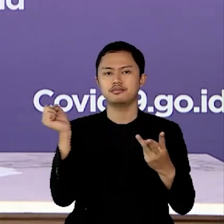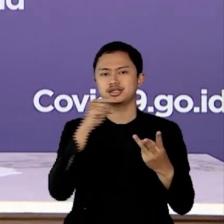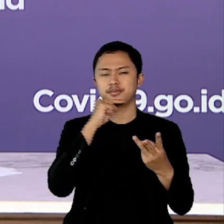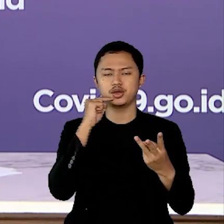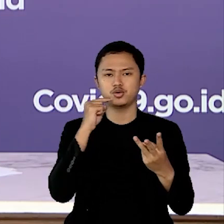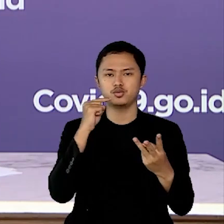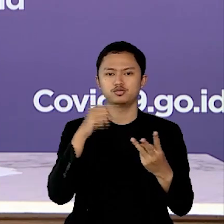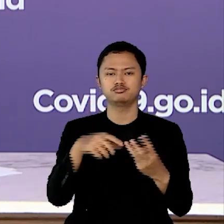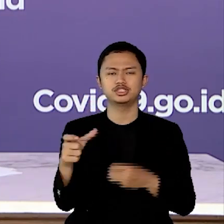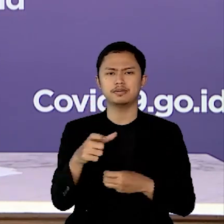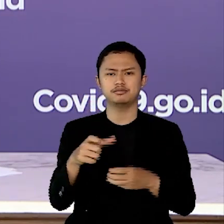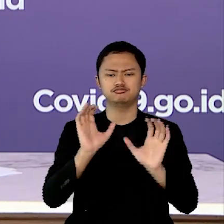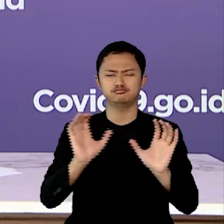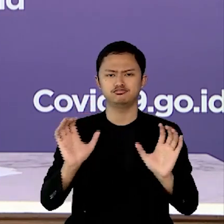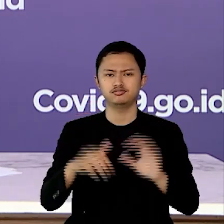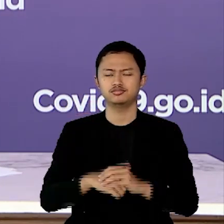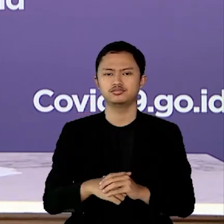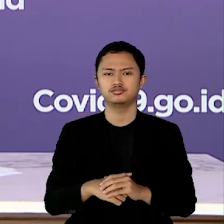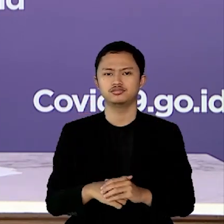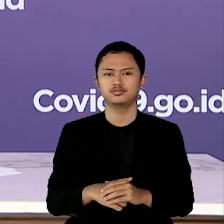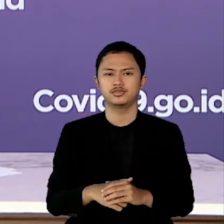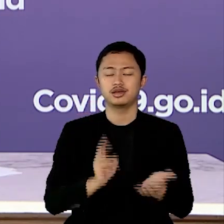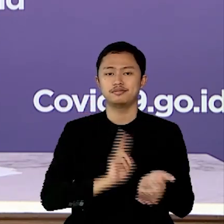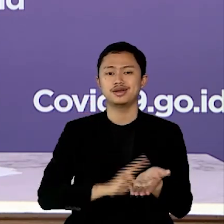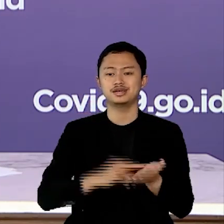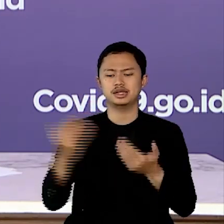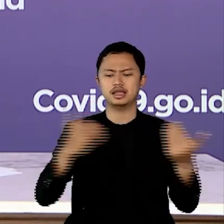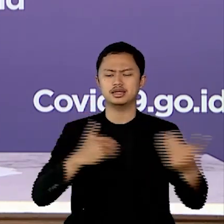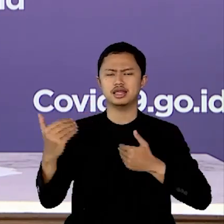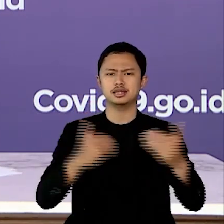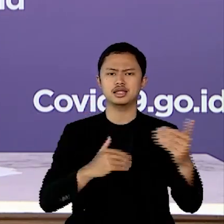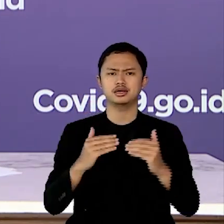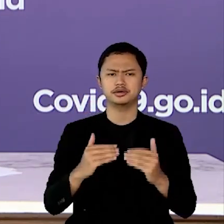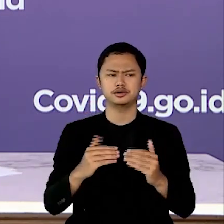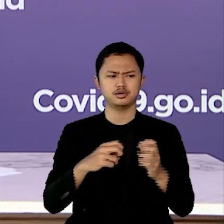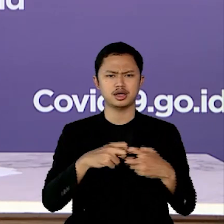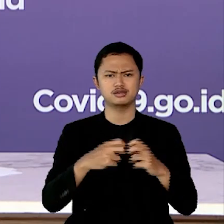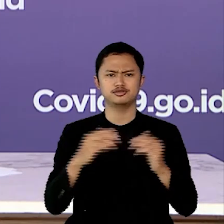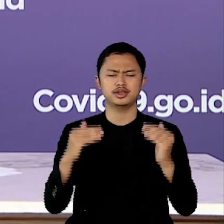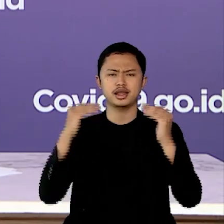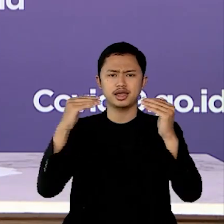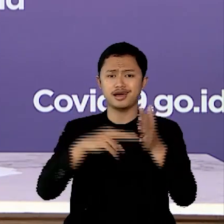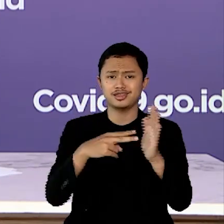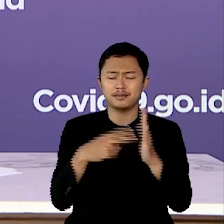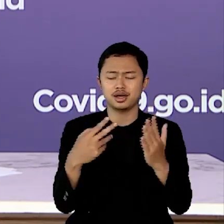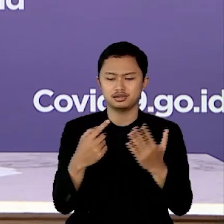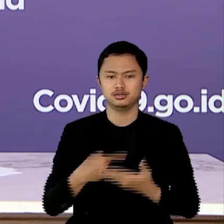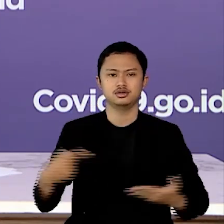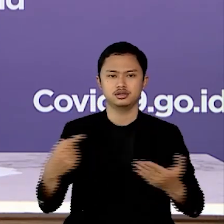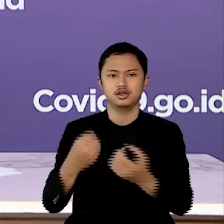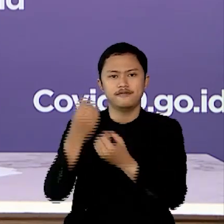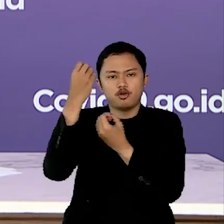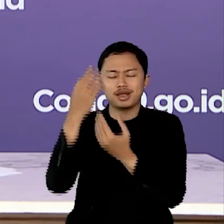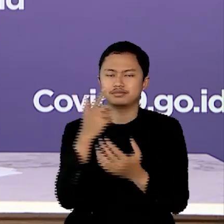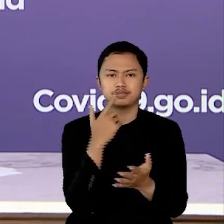Minggu Hai adanya peningkatan pasien masuk harian yang diikuti oleh meningkatnya bordir Wisma Atlet tentunya menjadi alarm